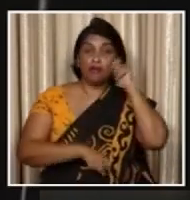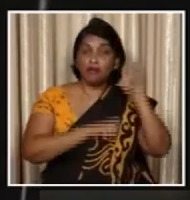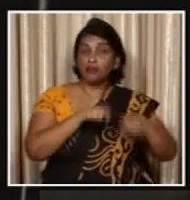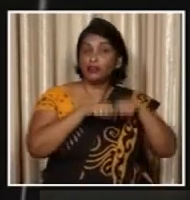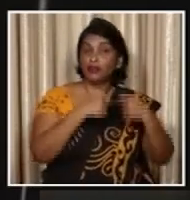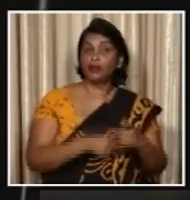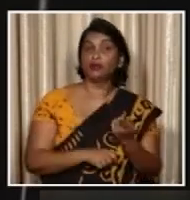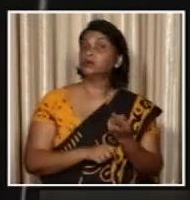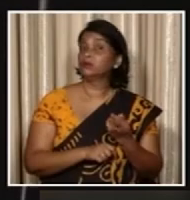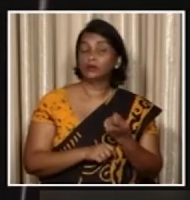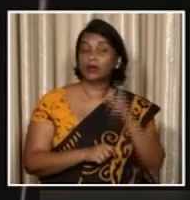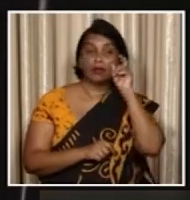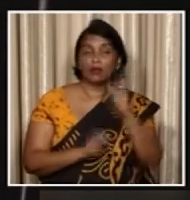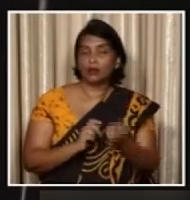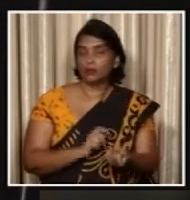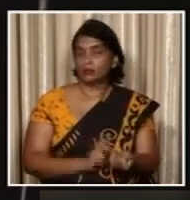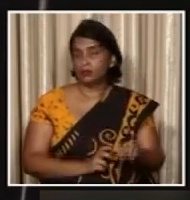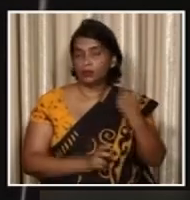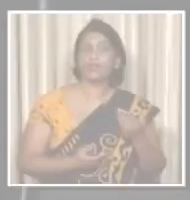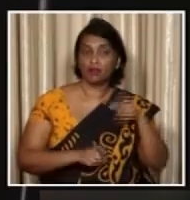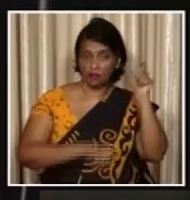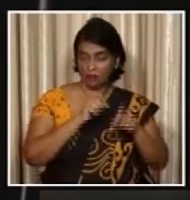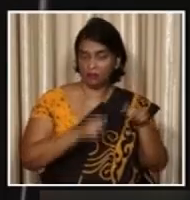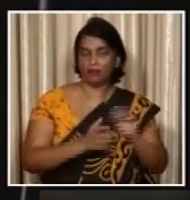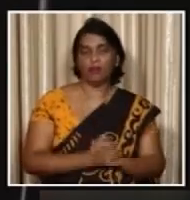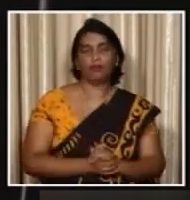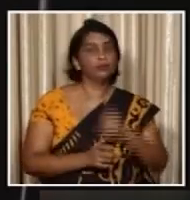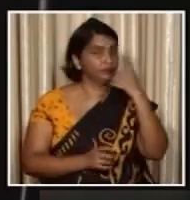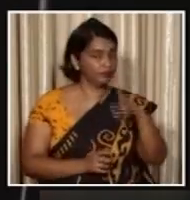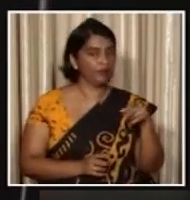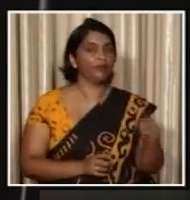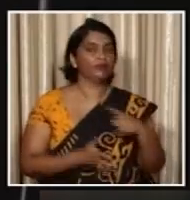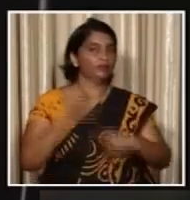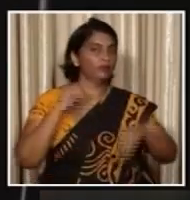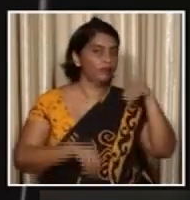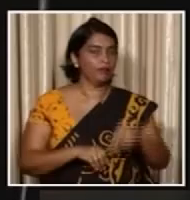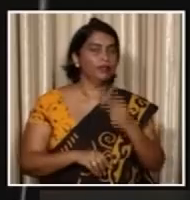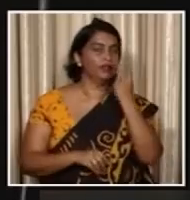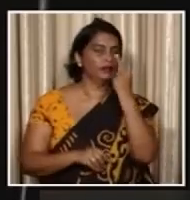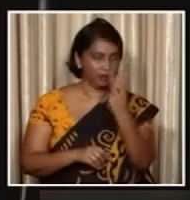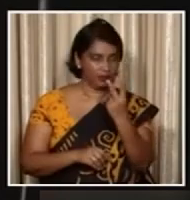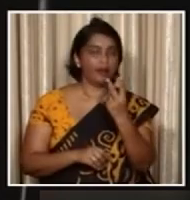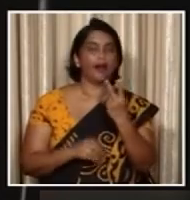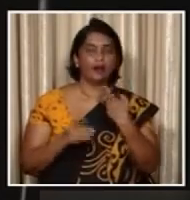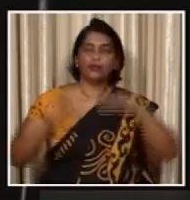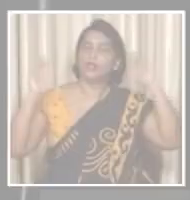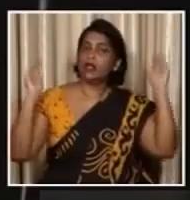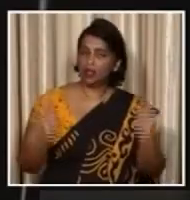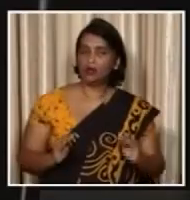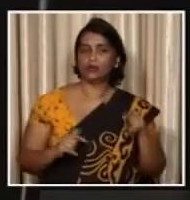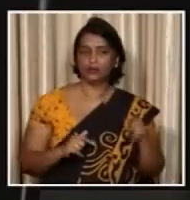කරන මුදල් ප්‍රමාණය බලන්න කොච්චර සල්ලියක් නාස්ති කරනවාද කියලා. ඒ නිසා මැතිවරණ දෙකකට අපි අඩු කිරීමට